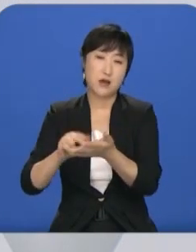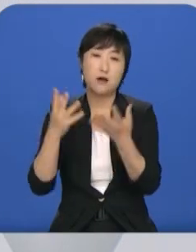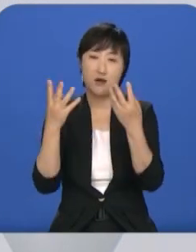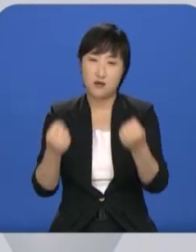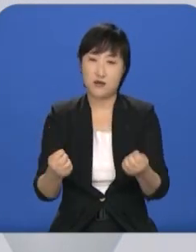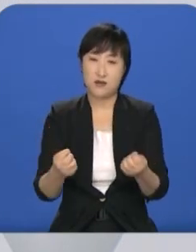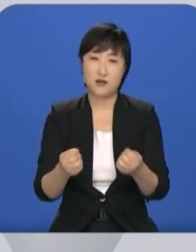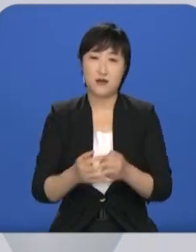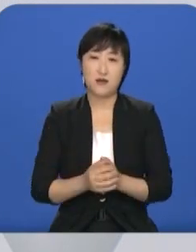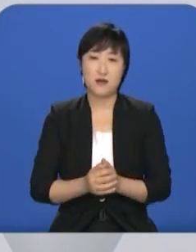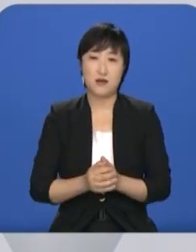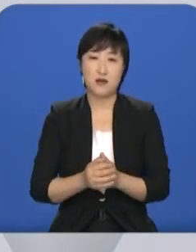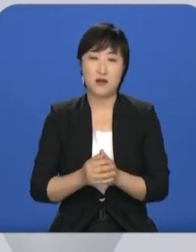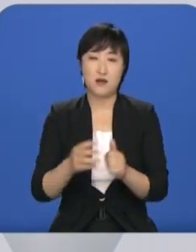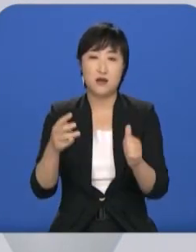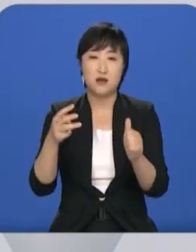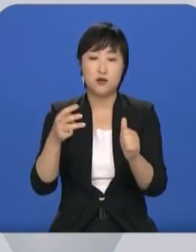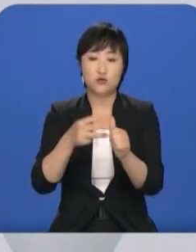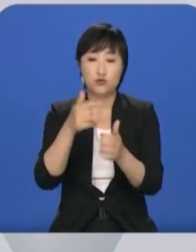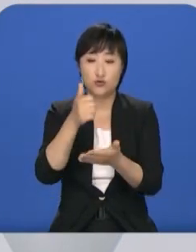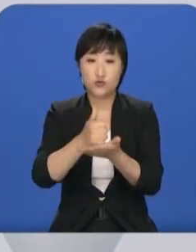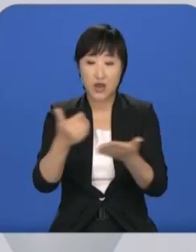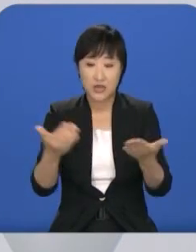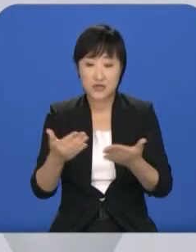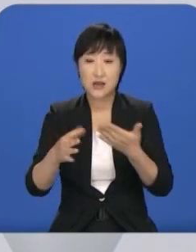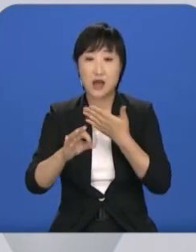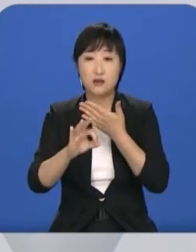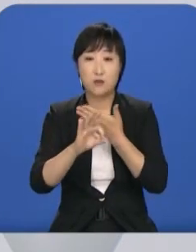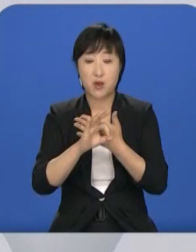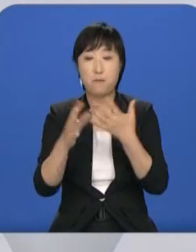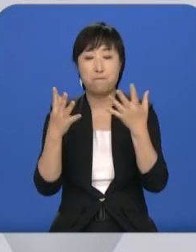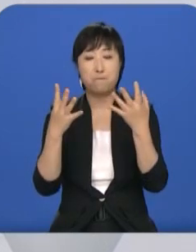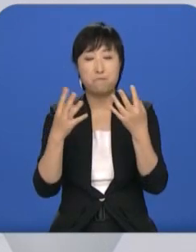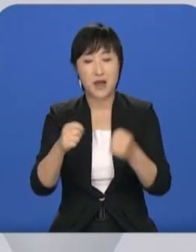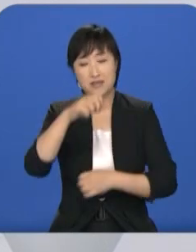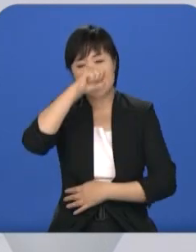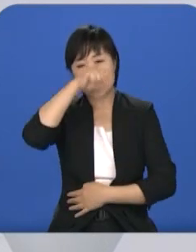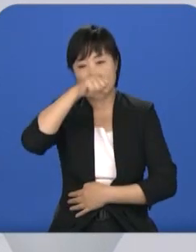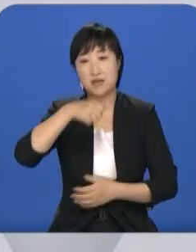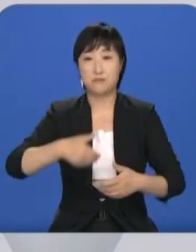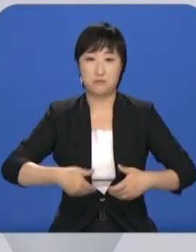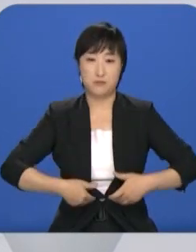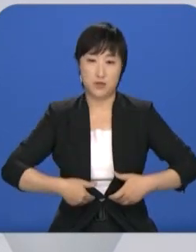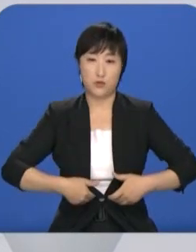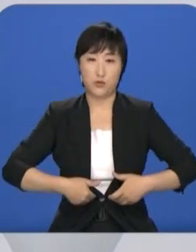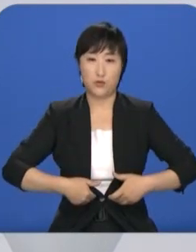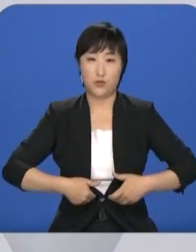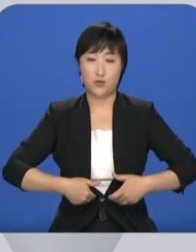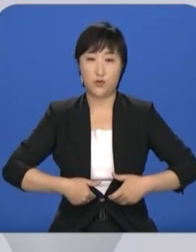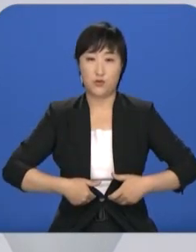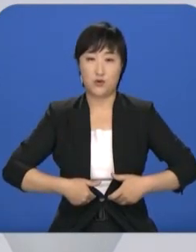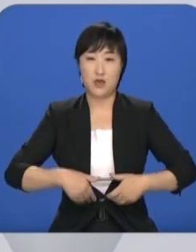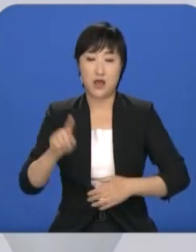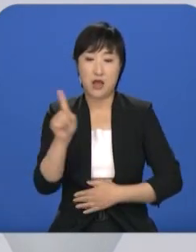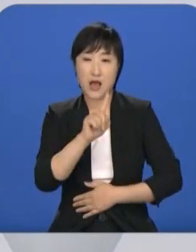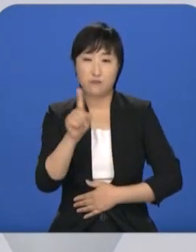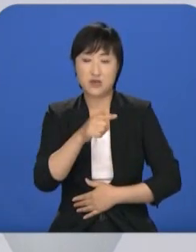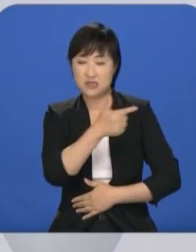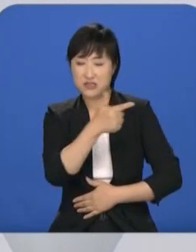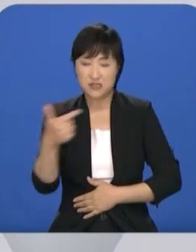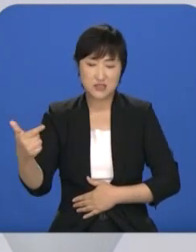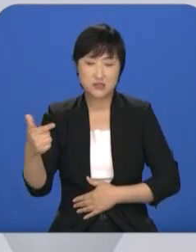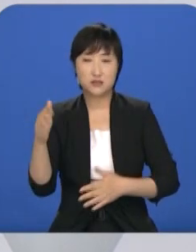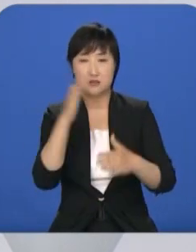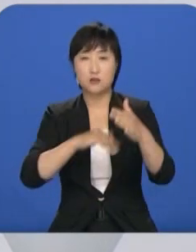많습니다. 군수가 일을 하려면 많은 예산이 필요합니다. 아무리